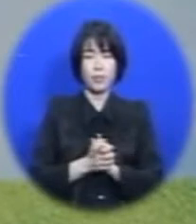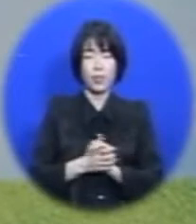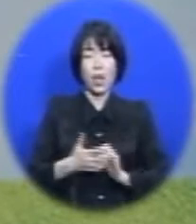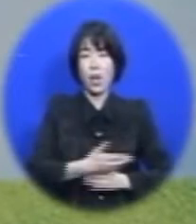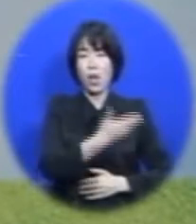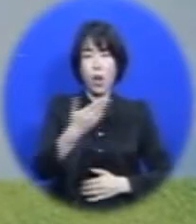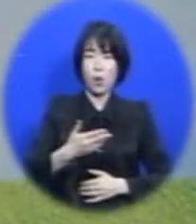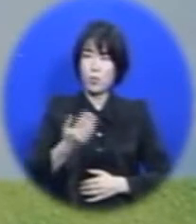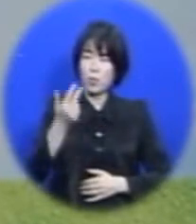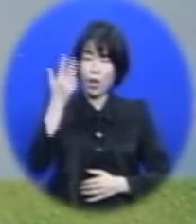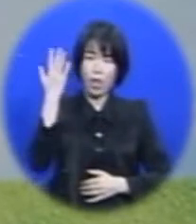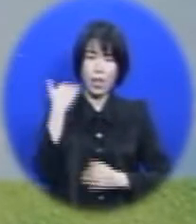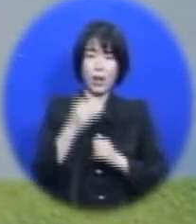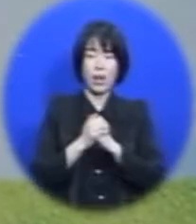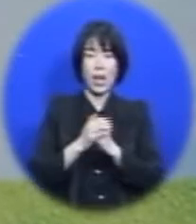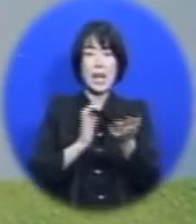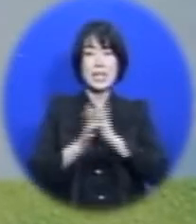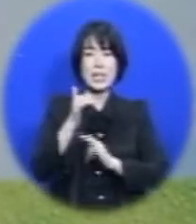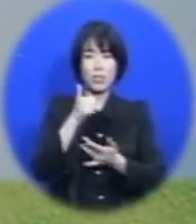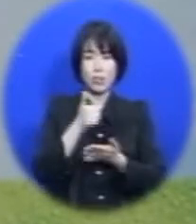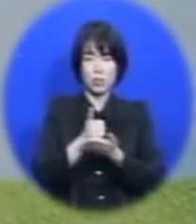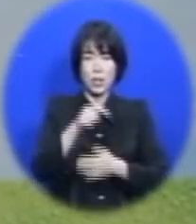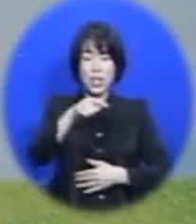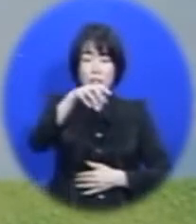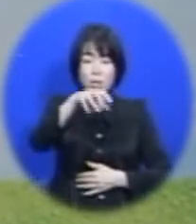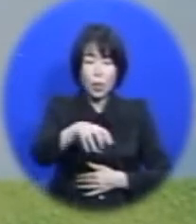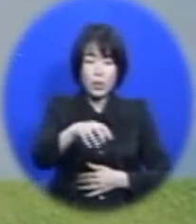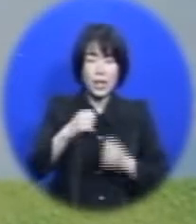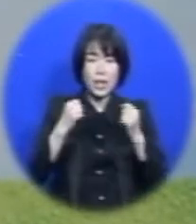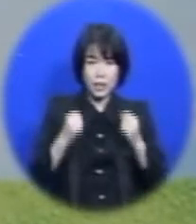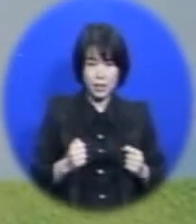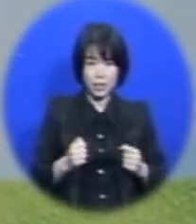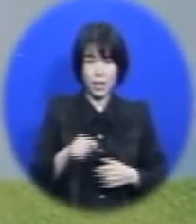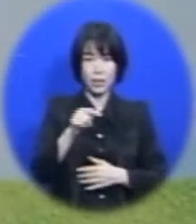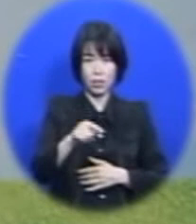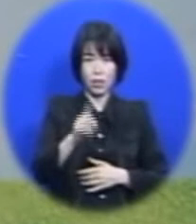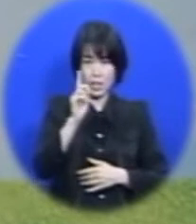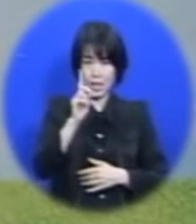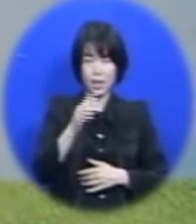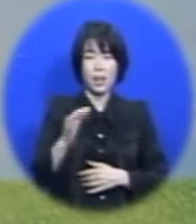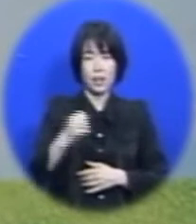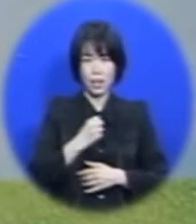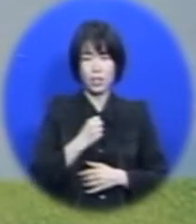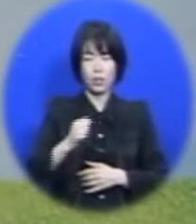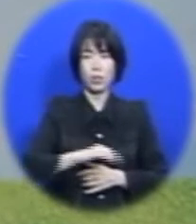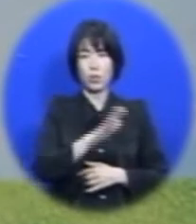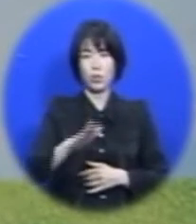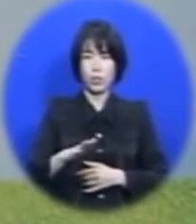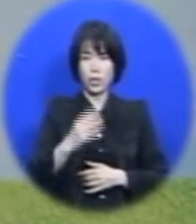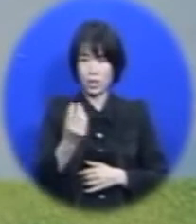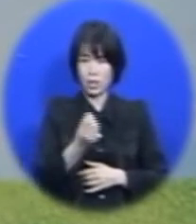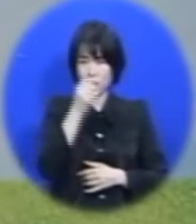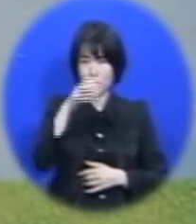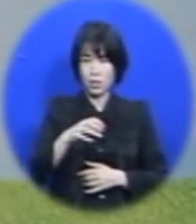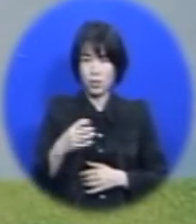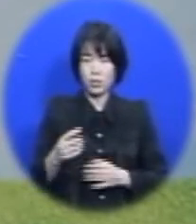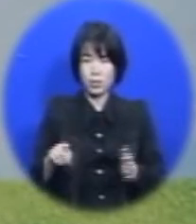여러분, 한때 예수님이 그곳에 계셨다는 것만 가지고 우리가 성지순례를